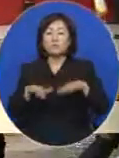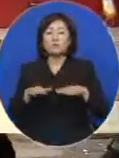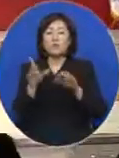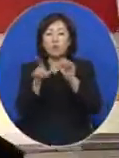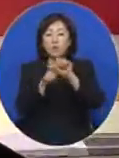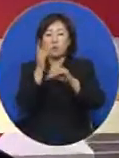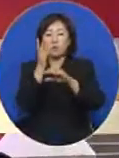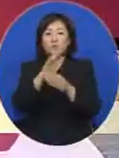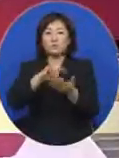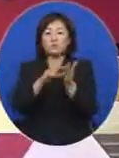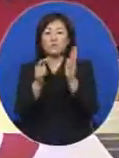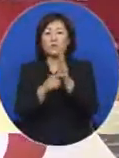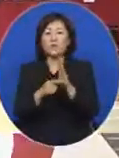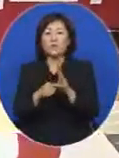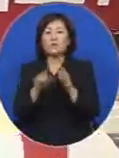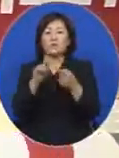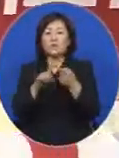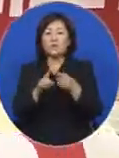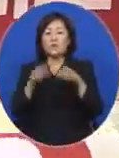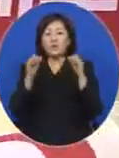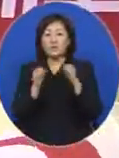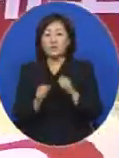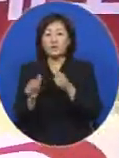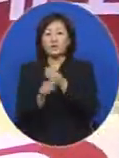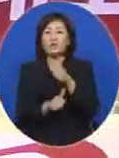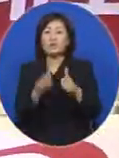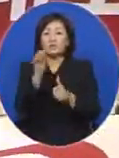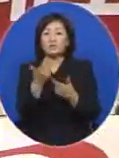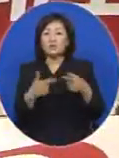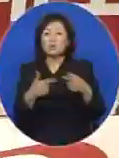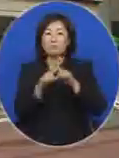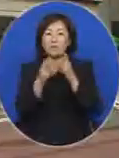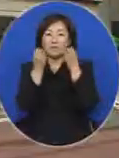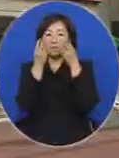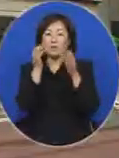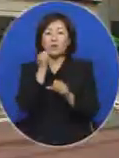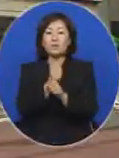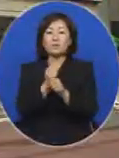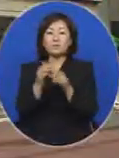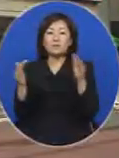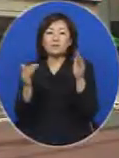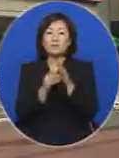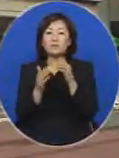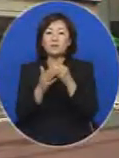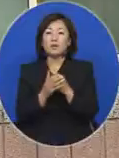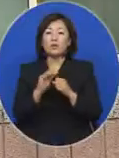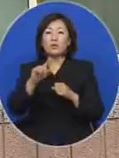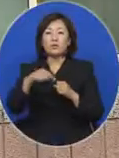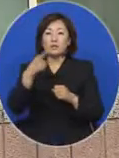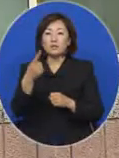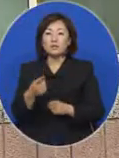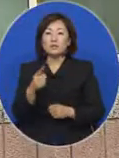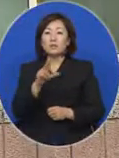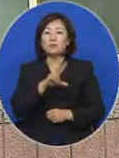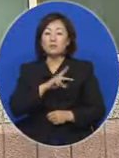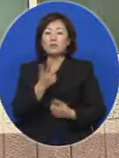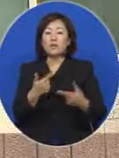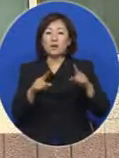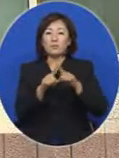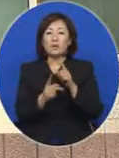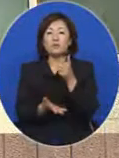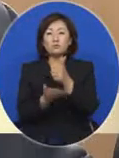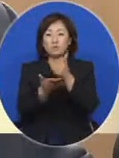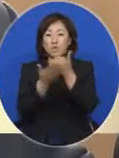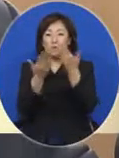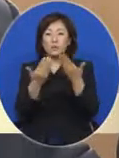선출하고 상근 위원장들도 새로 선임한다는 계획입니다. 차기 시당 위원장은 의원들 간의 협의 추대